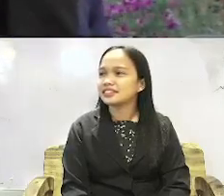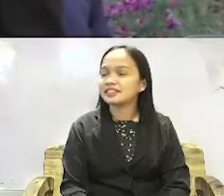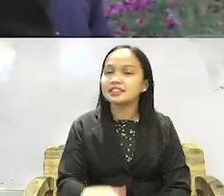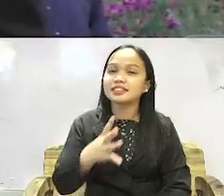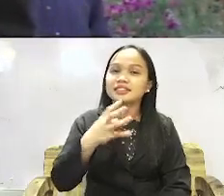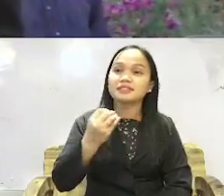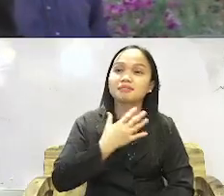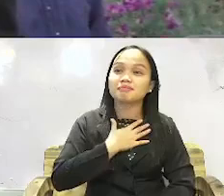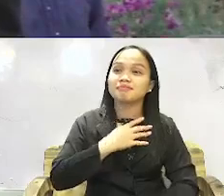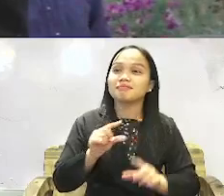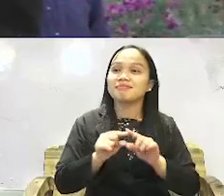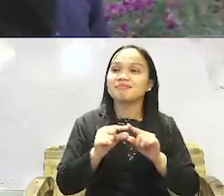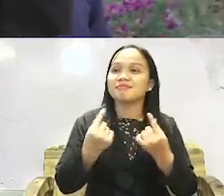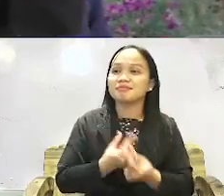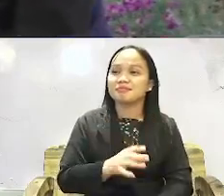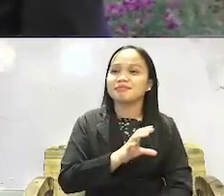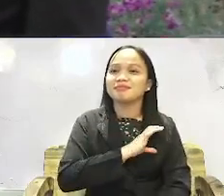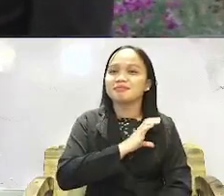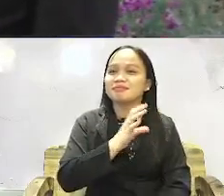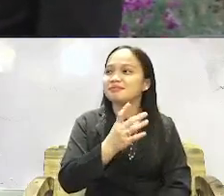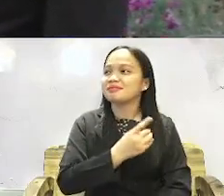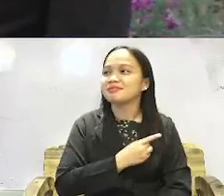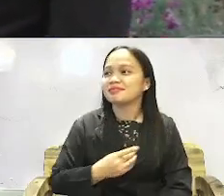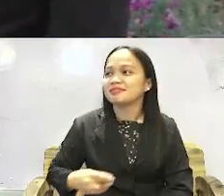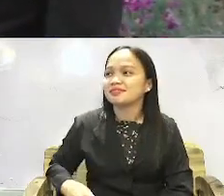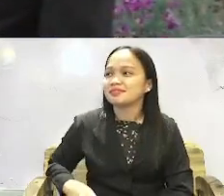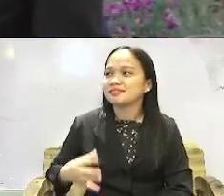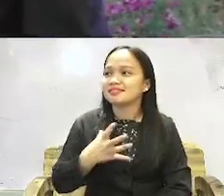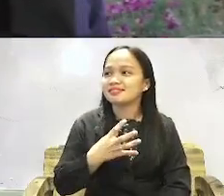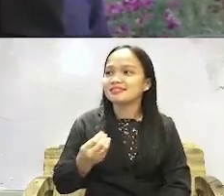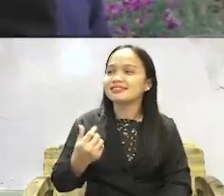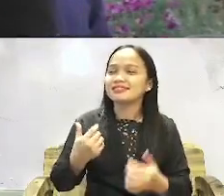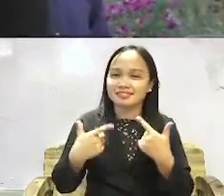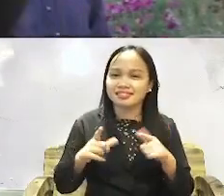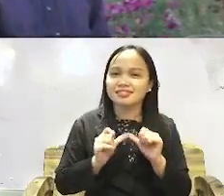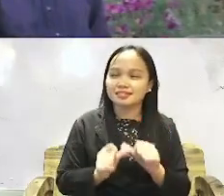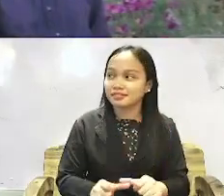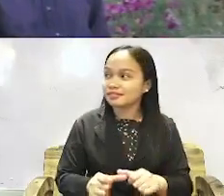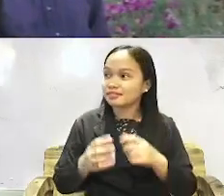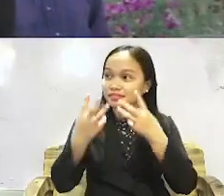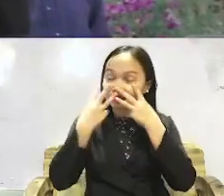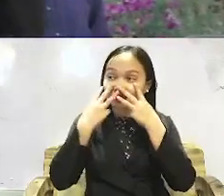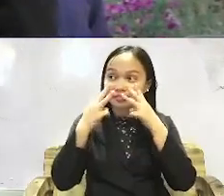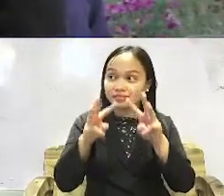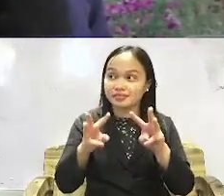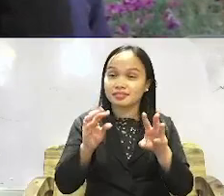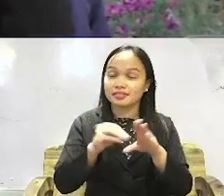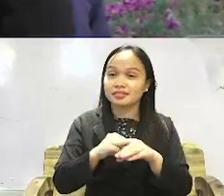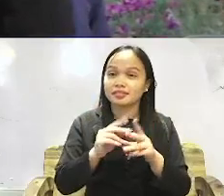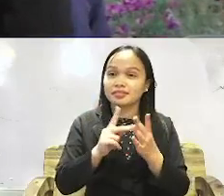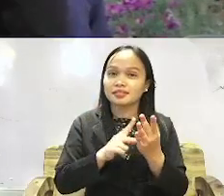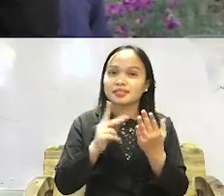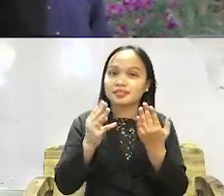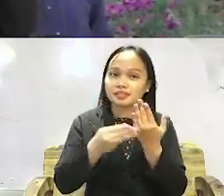mga kagrupo po dyan, Courageous David, patuloy po tayong magsubaybay, sumabaybay sa programa ng